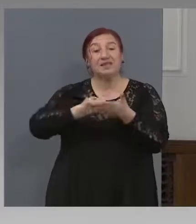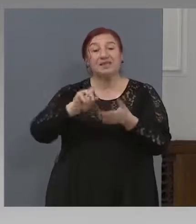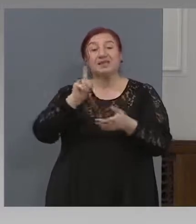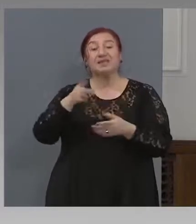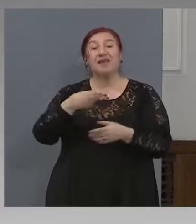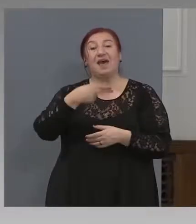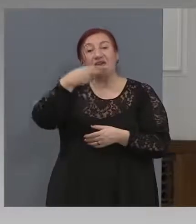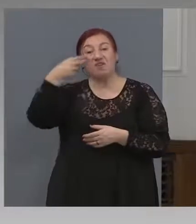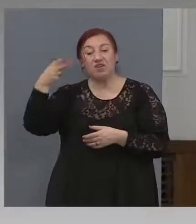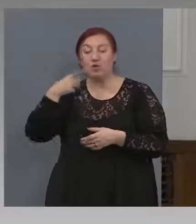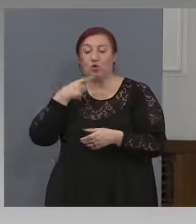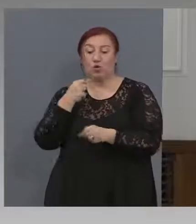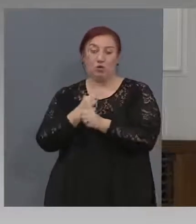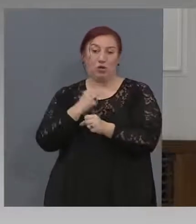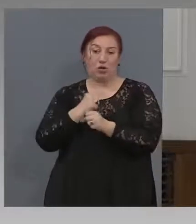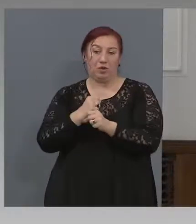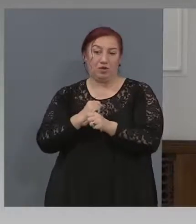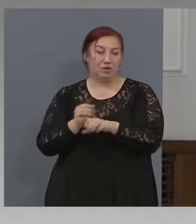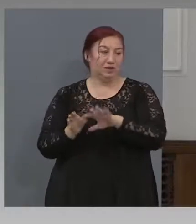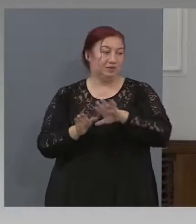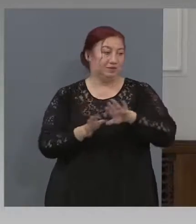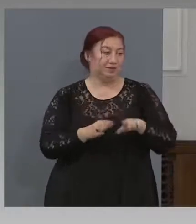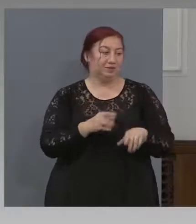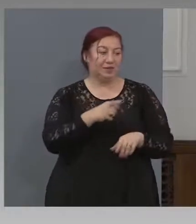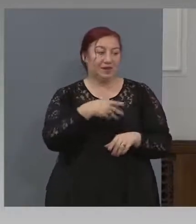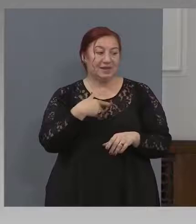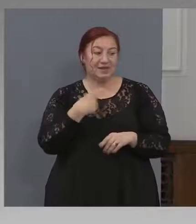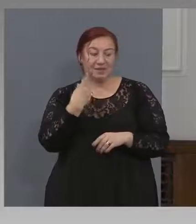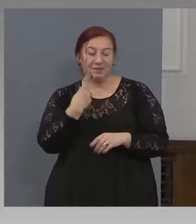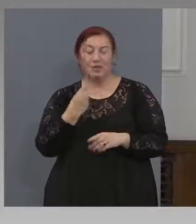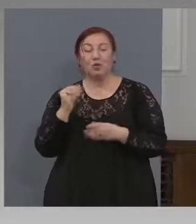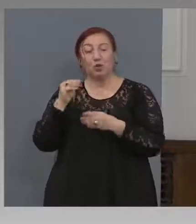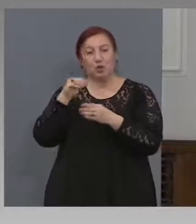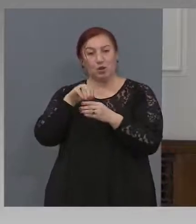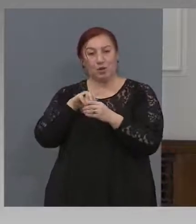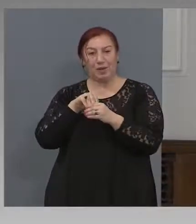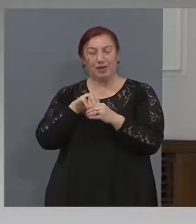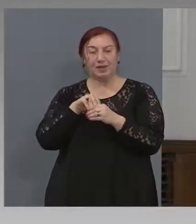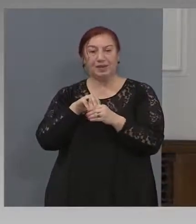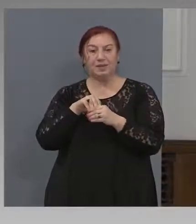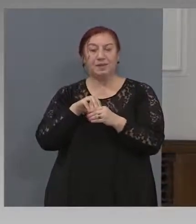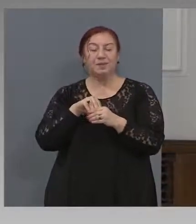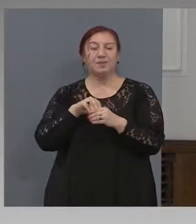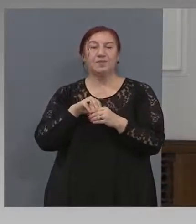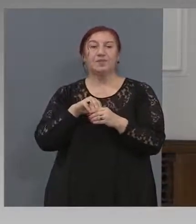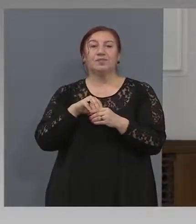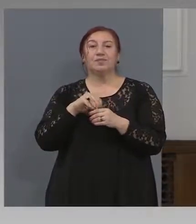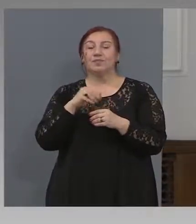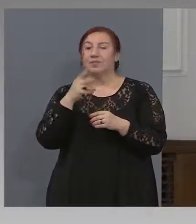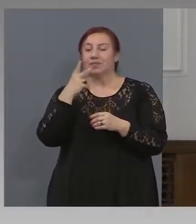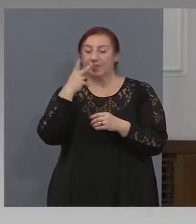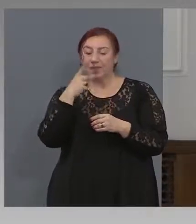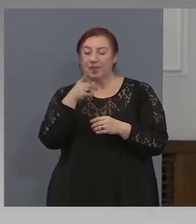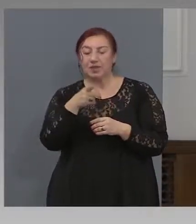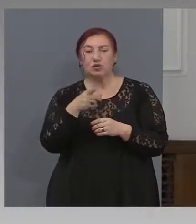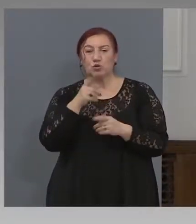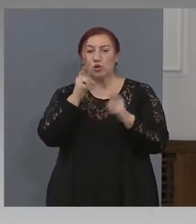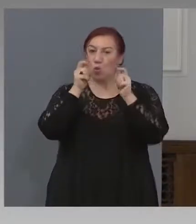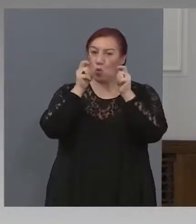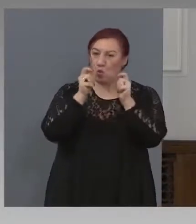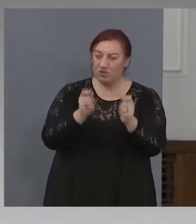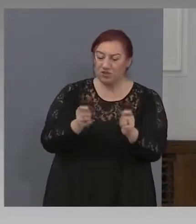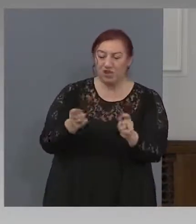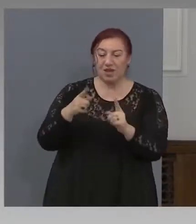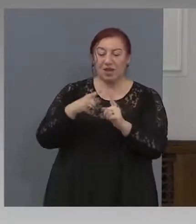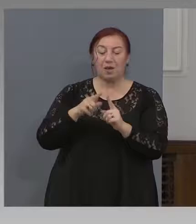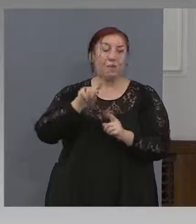преработвателните предприятия. Ако позволите. Да, благодаря много. С оглед уважението към въпросите, които